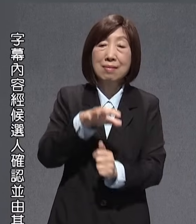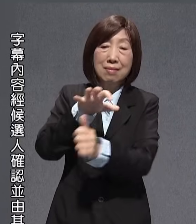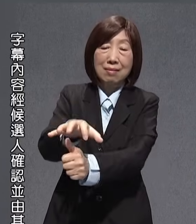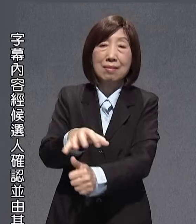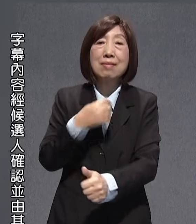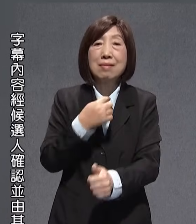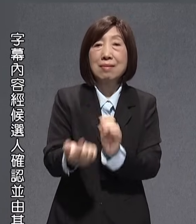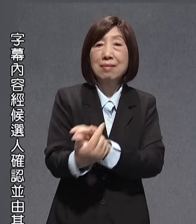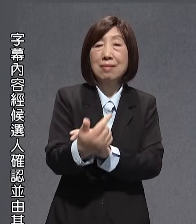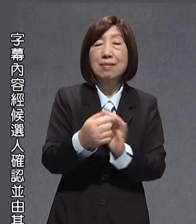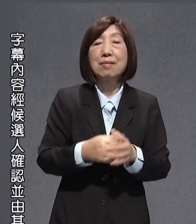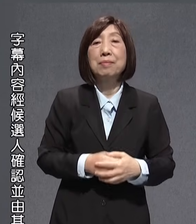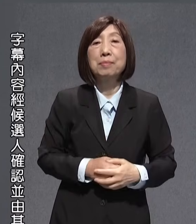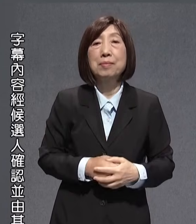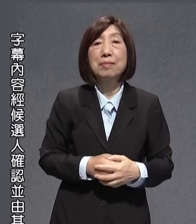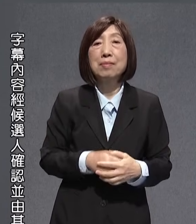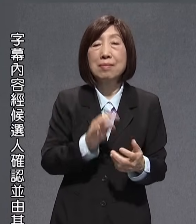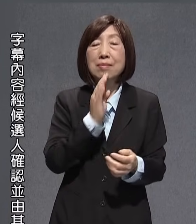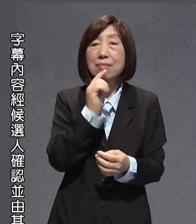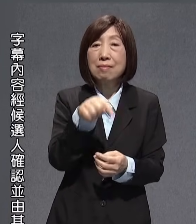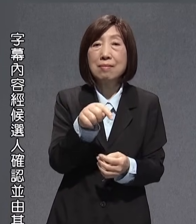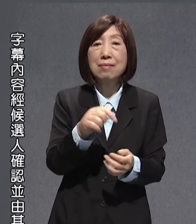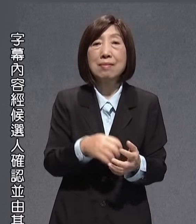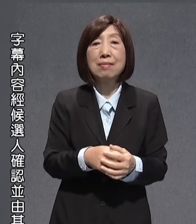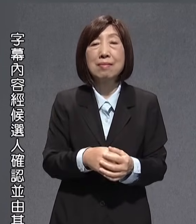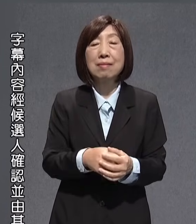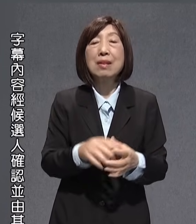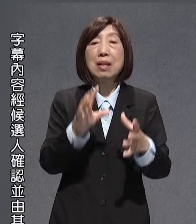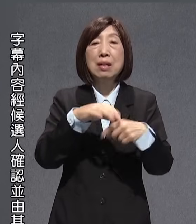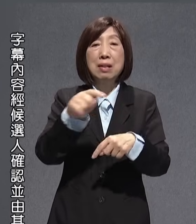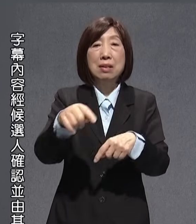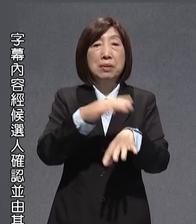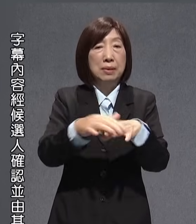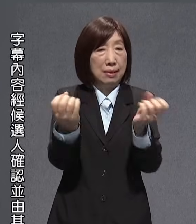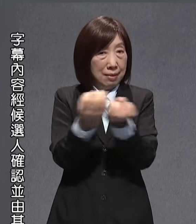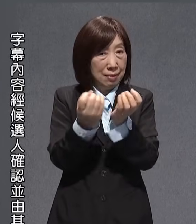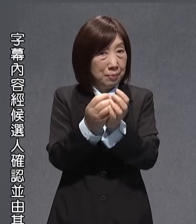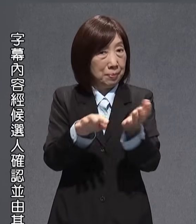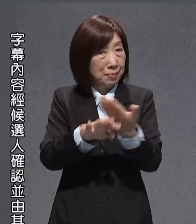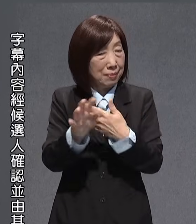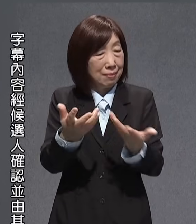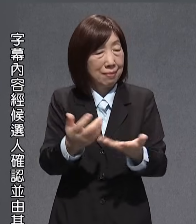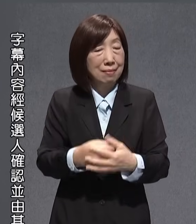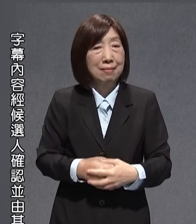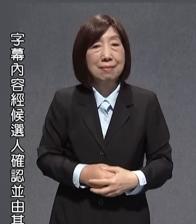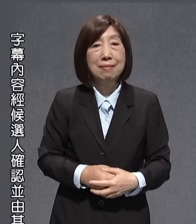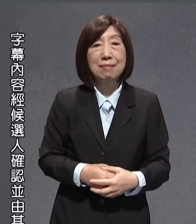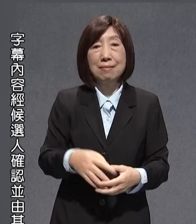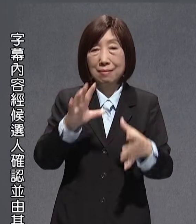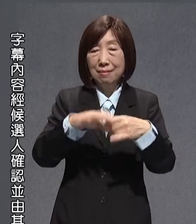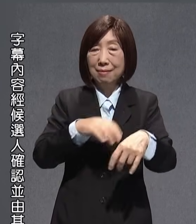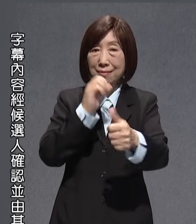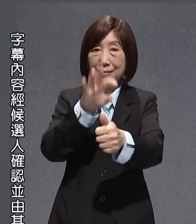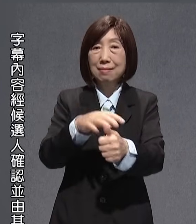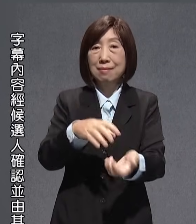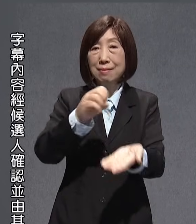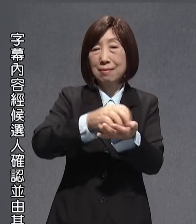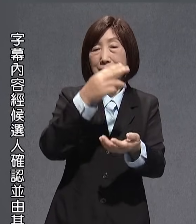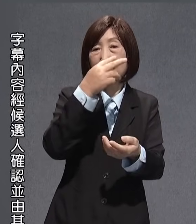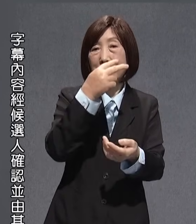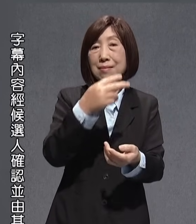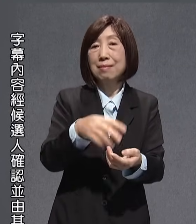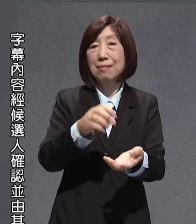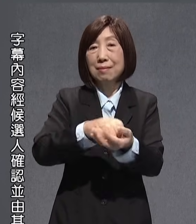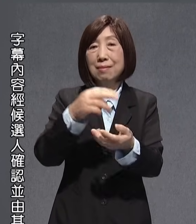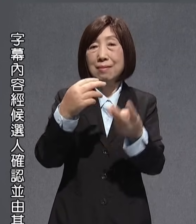它发展起来。其实也因为这样衍生了很多的弊端。因此我主张核三迁延议